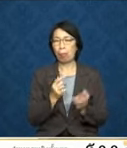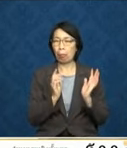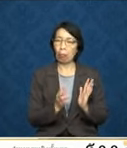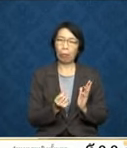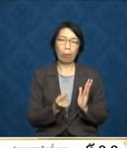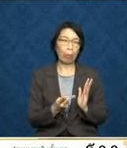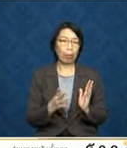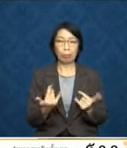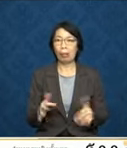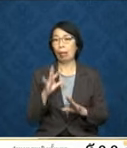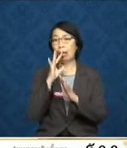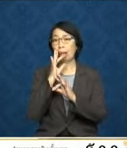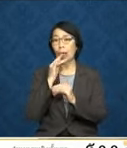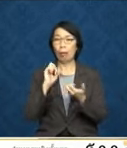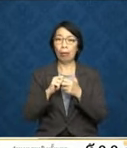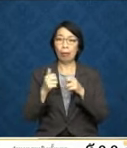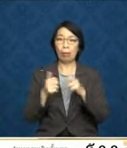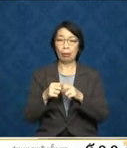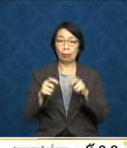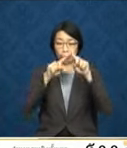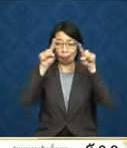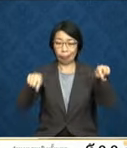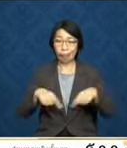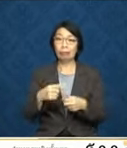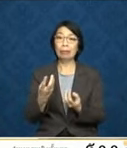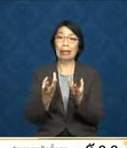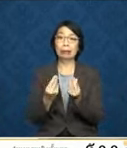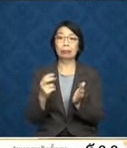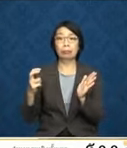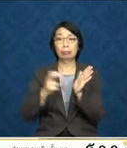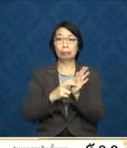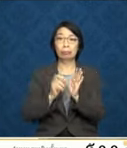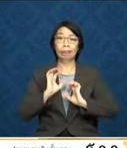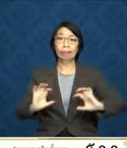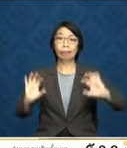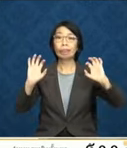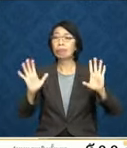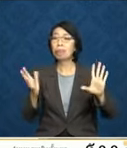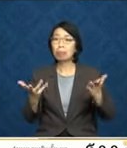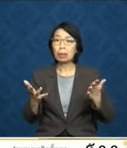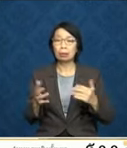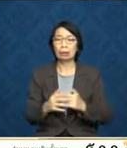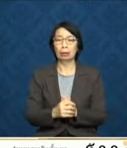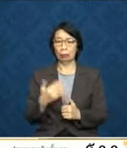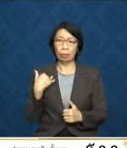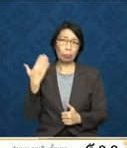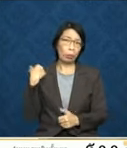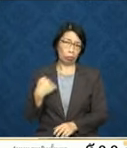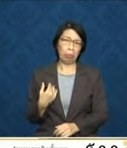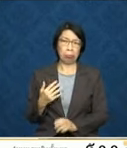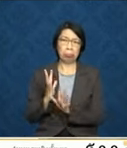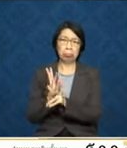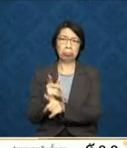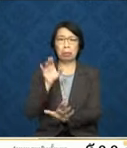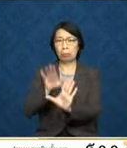ยองที่ไม่มีโฉนดที่ดินของตัวเองว่าได้ลงทะเบียนผ่านโครงการบอกดินไปตั้งแต่ปีพุทธศัก